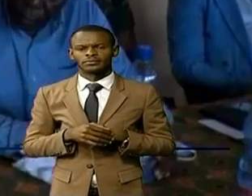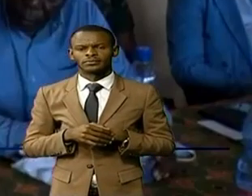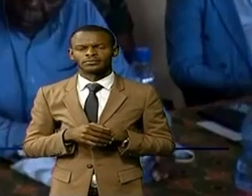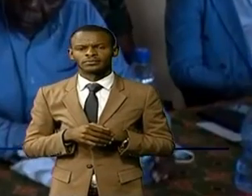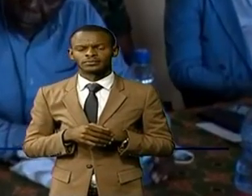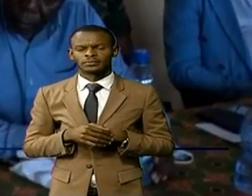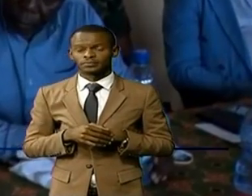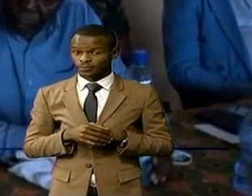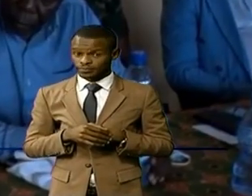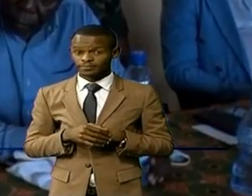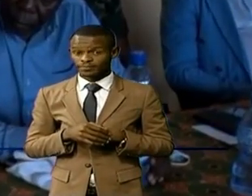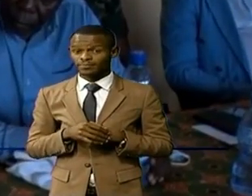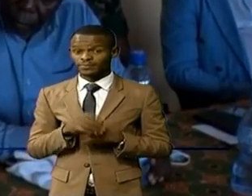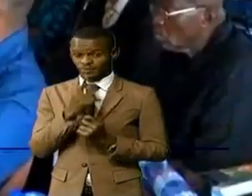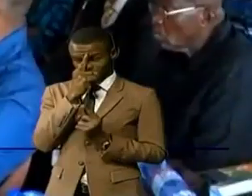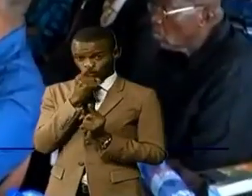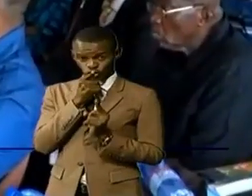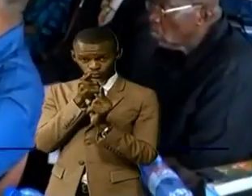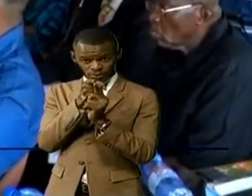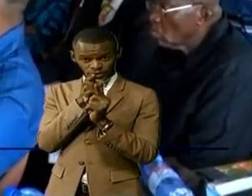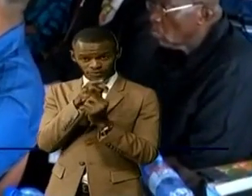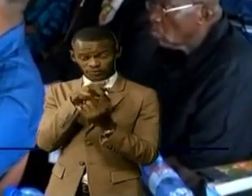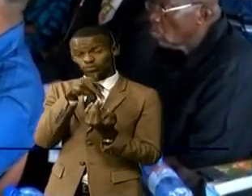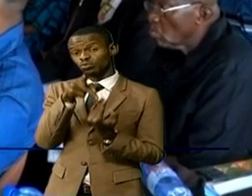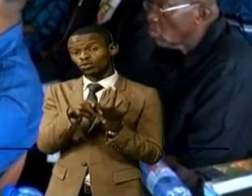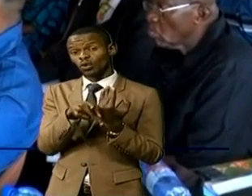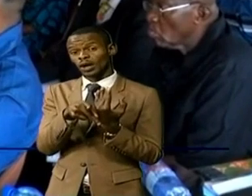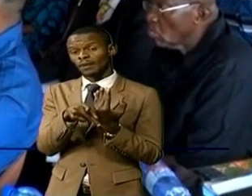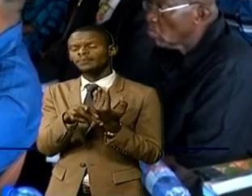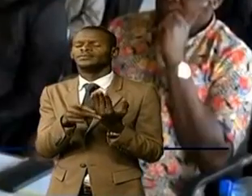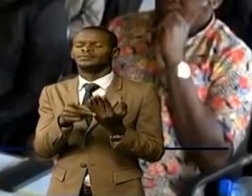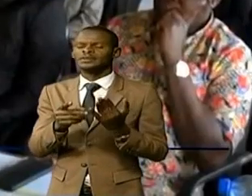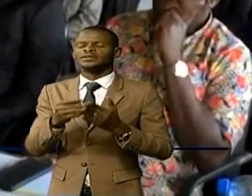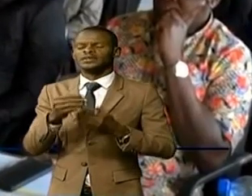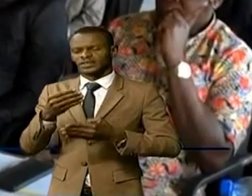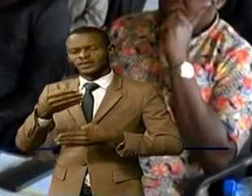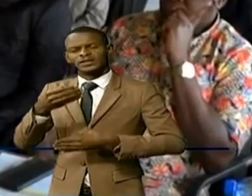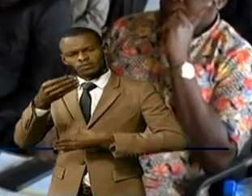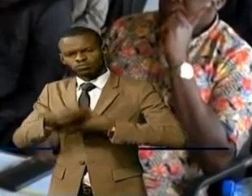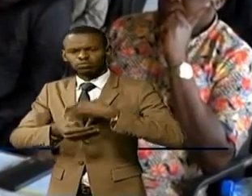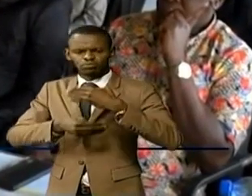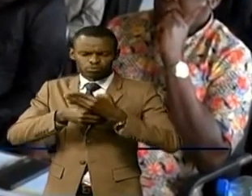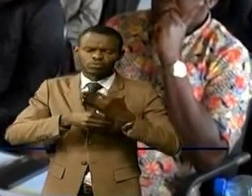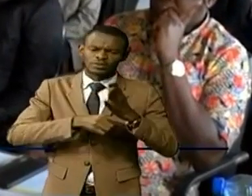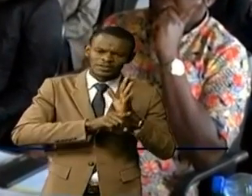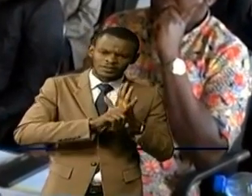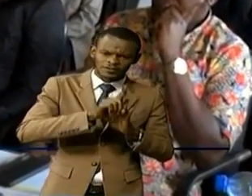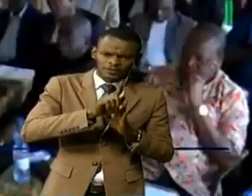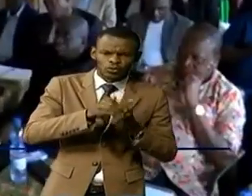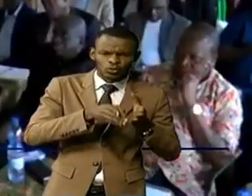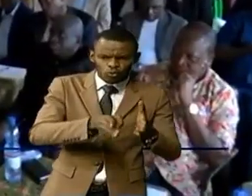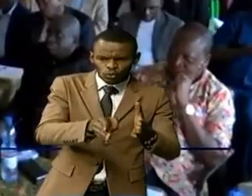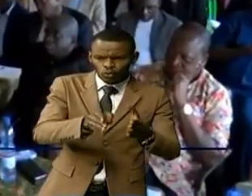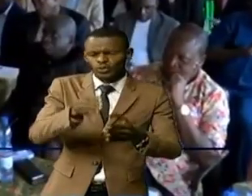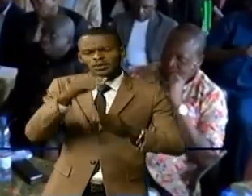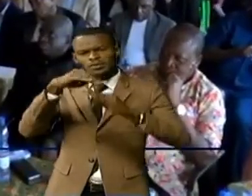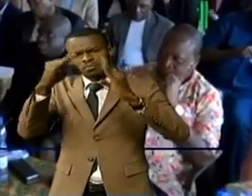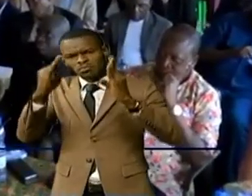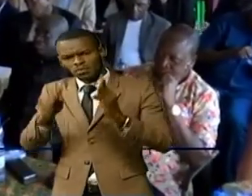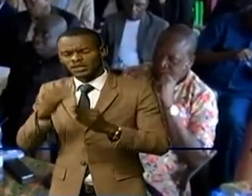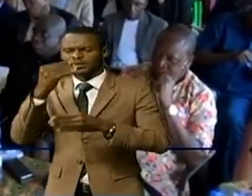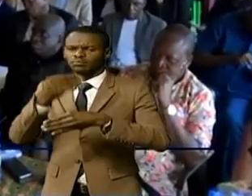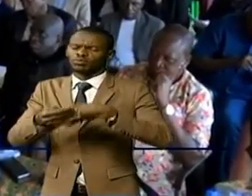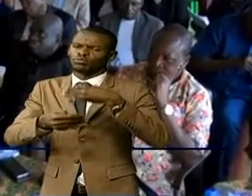nôtres. L'objectif de ces programmes est de développer les infrastructures rurales. En ce qui concerne le domaine d'intervention,